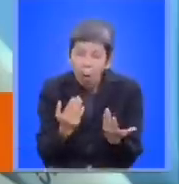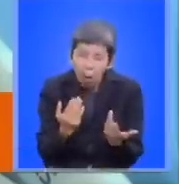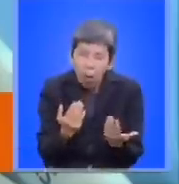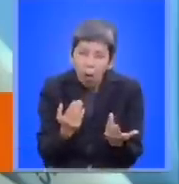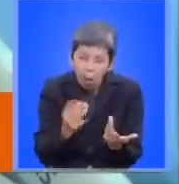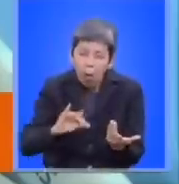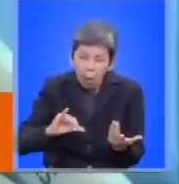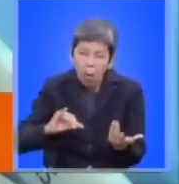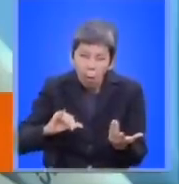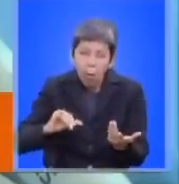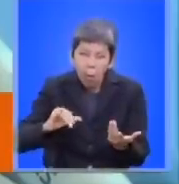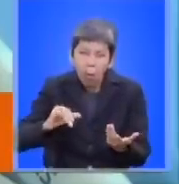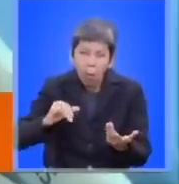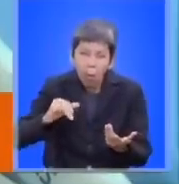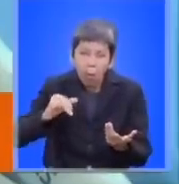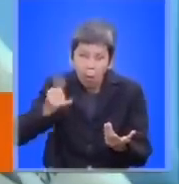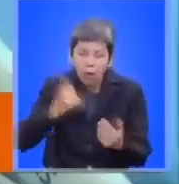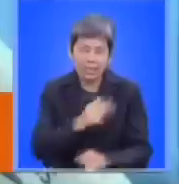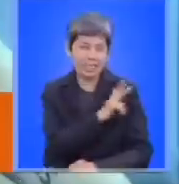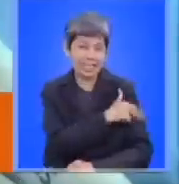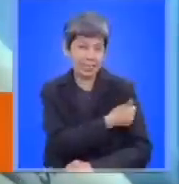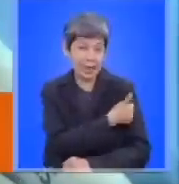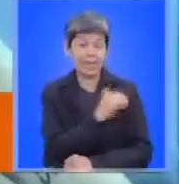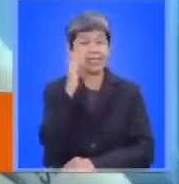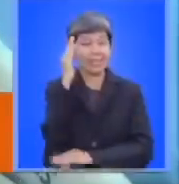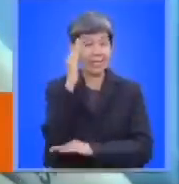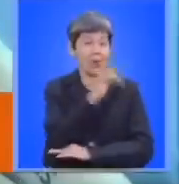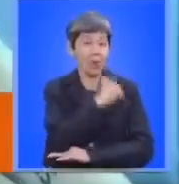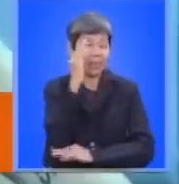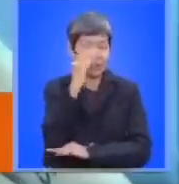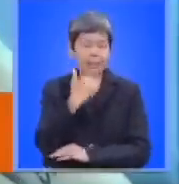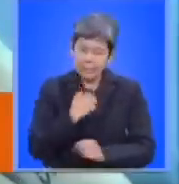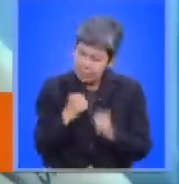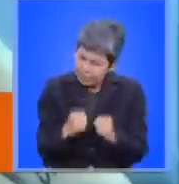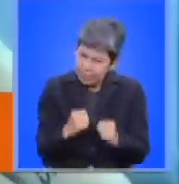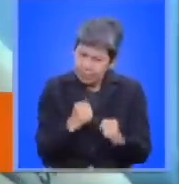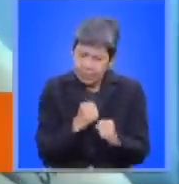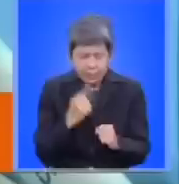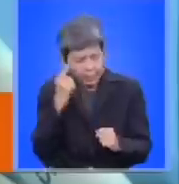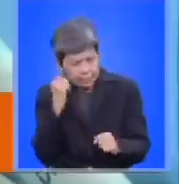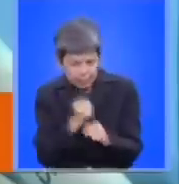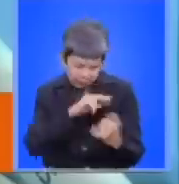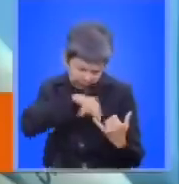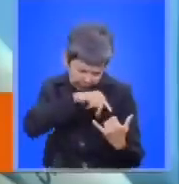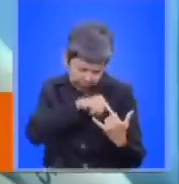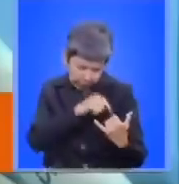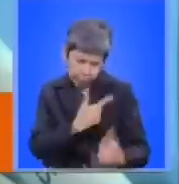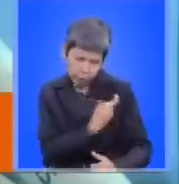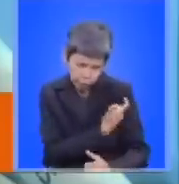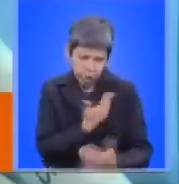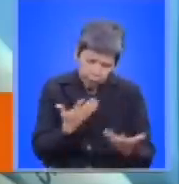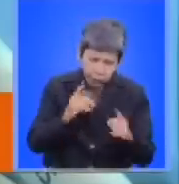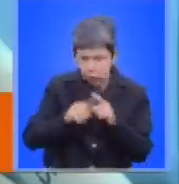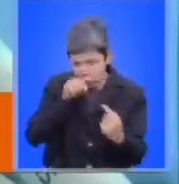ดังนั้นนี่คือเหตุผลที่ทางแพทย์ของราชวิถีเนี่ยถึงได้พยายามใช้การรักษาที่เน้